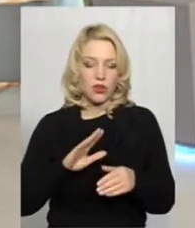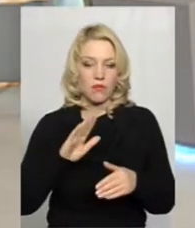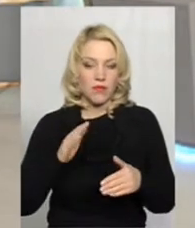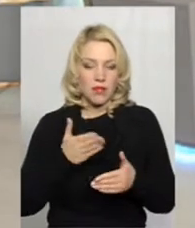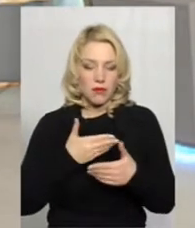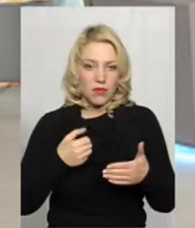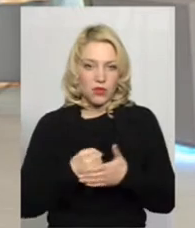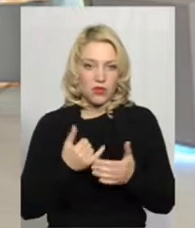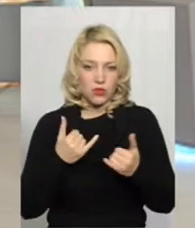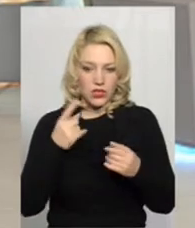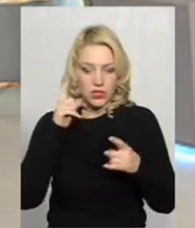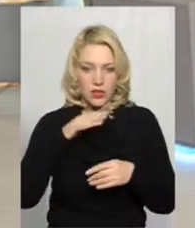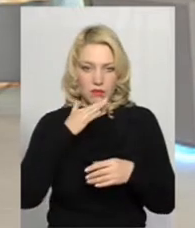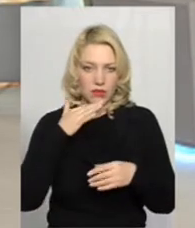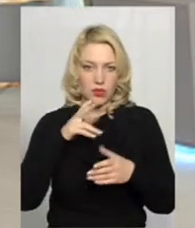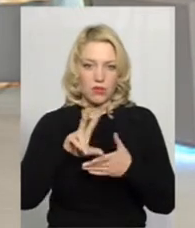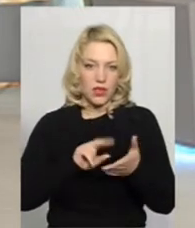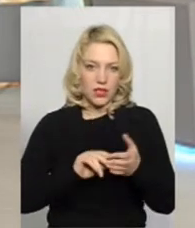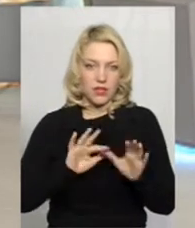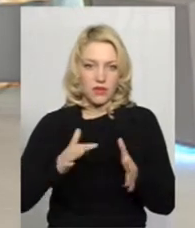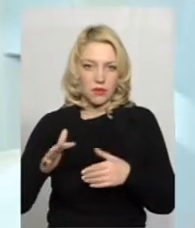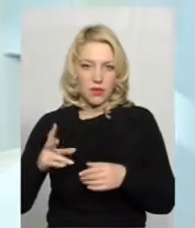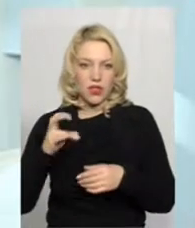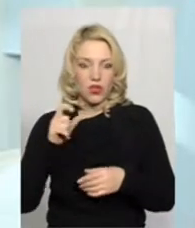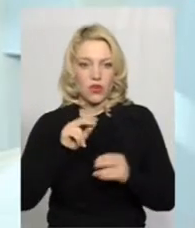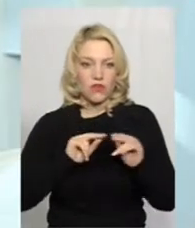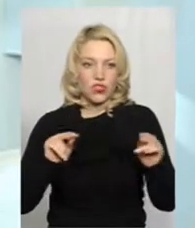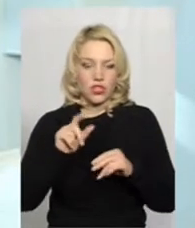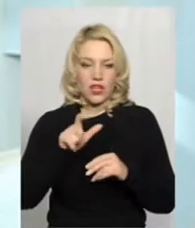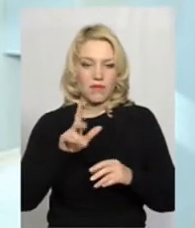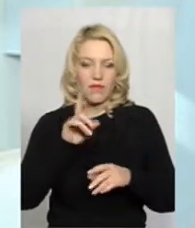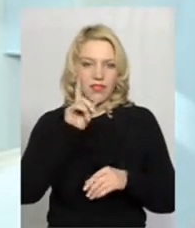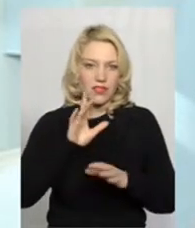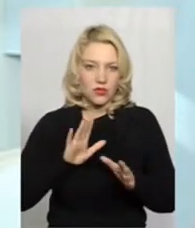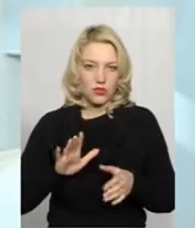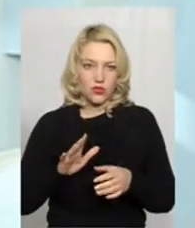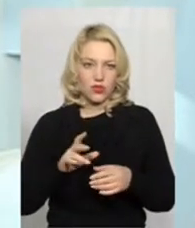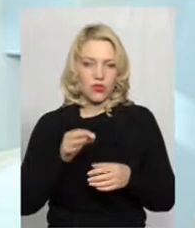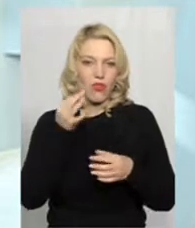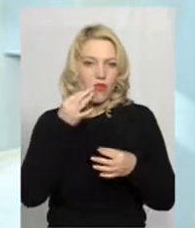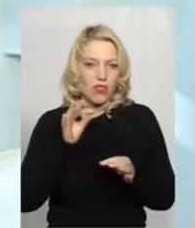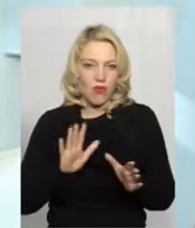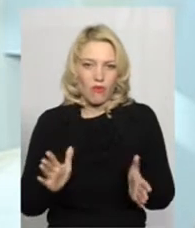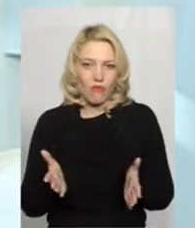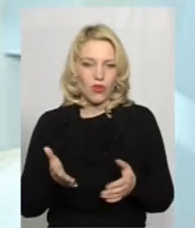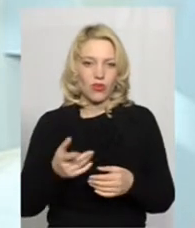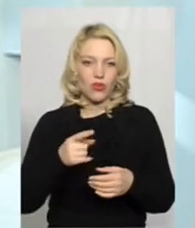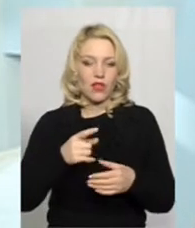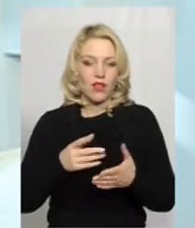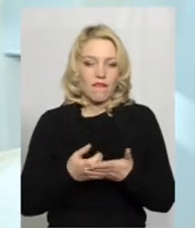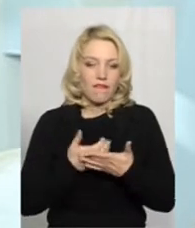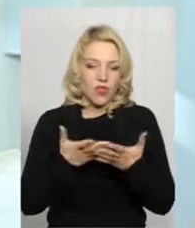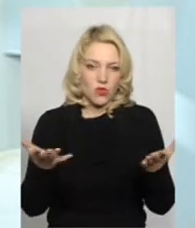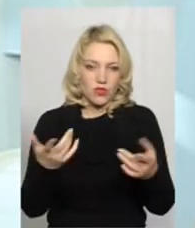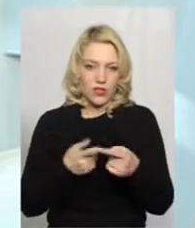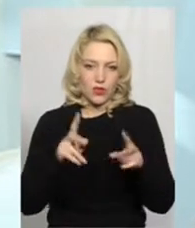сьогодні знали чимало таких прикладів випадків, але знову ж таки вчителям не завжди зручно, не завжди комфортно виносити цю